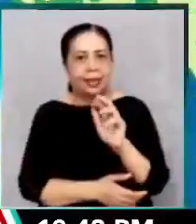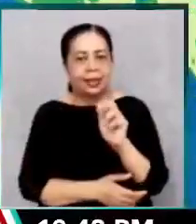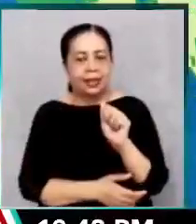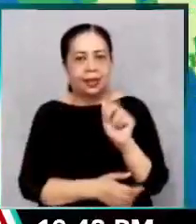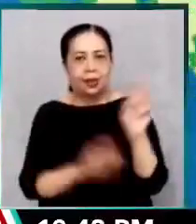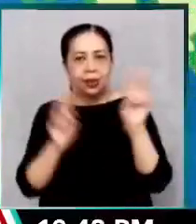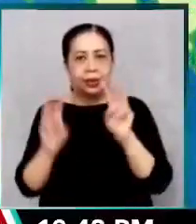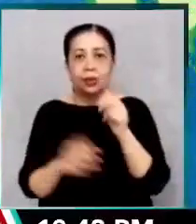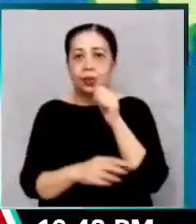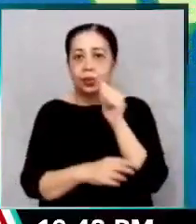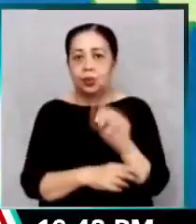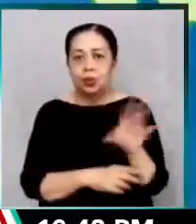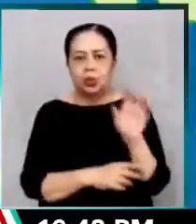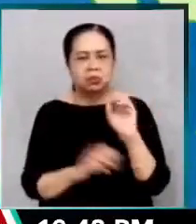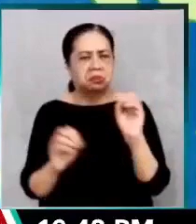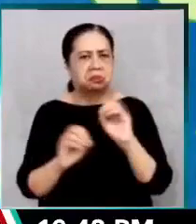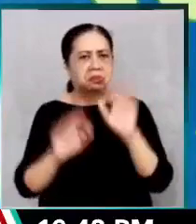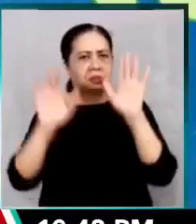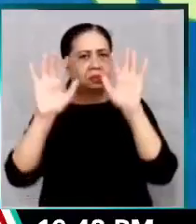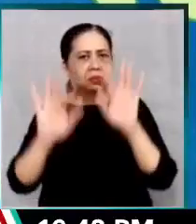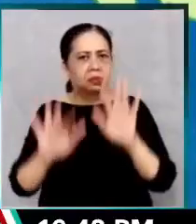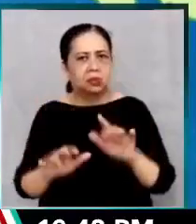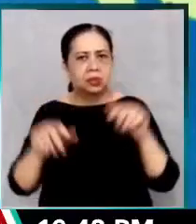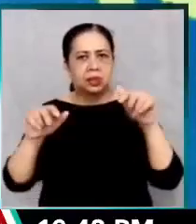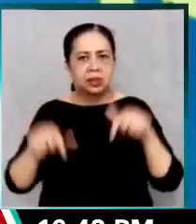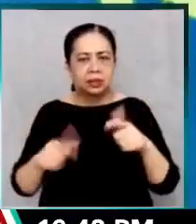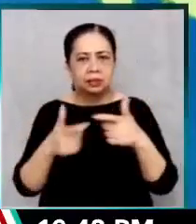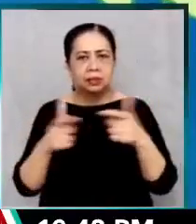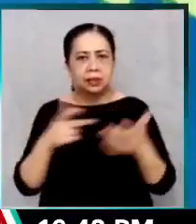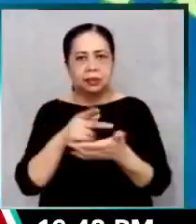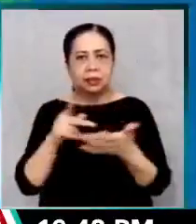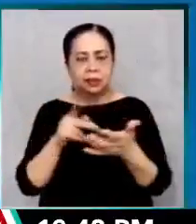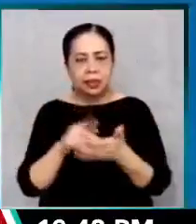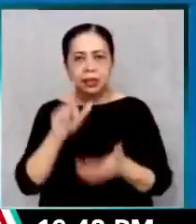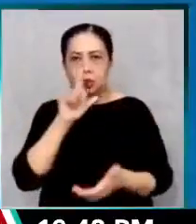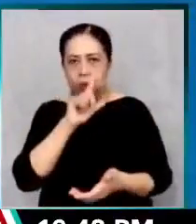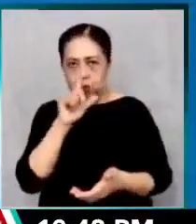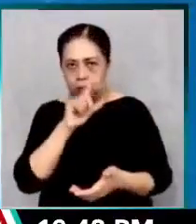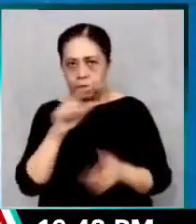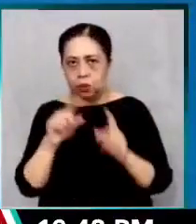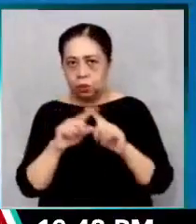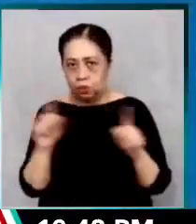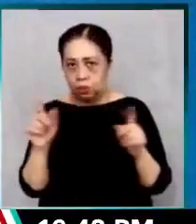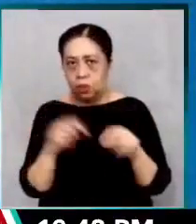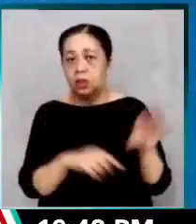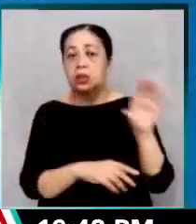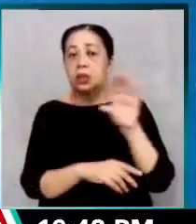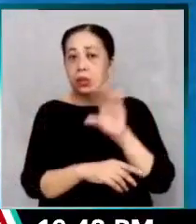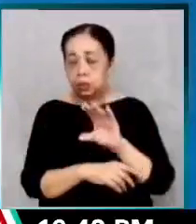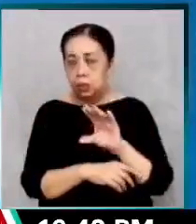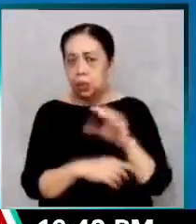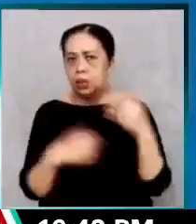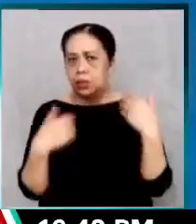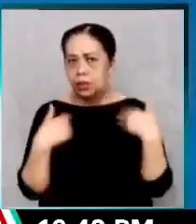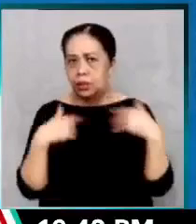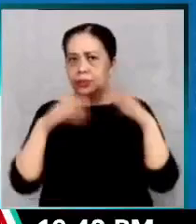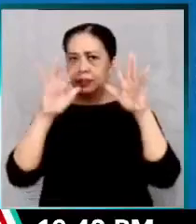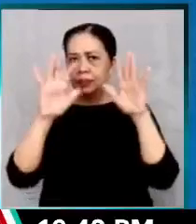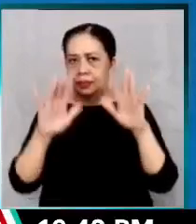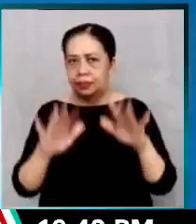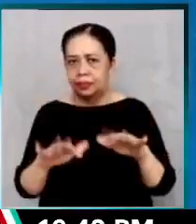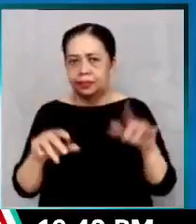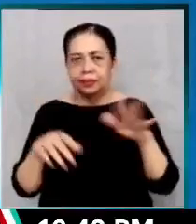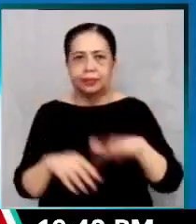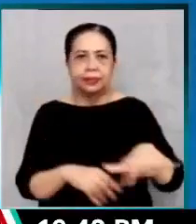halos wala namang pag-ulan dito po yan sa malaking bahagi po ng Luzon. Pero pagsapit ng hapon, may mga pag-ulan na dito yan sa bahagi po